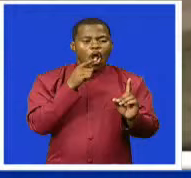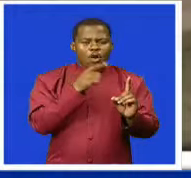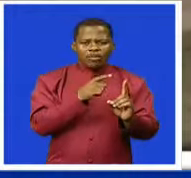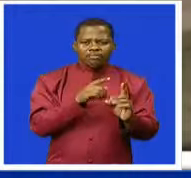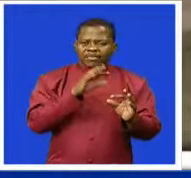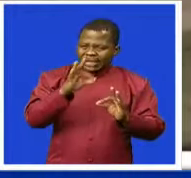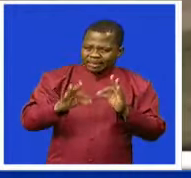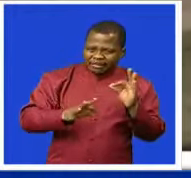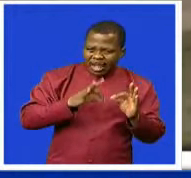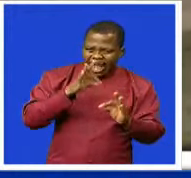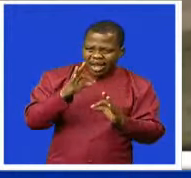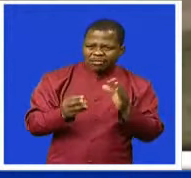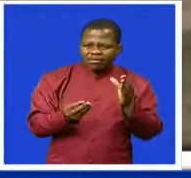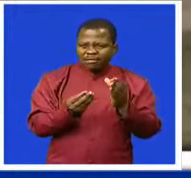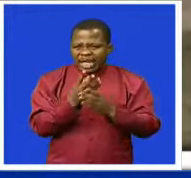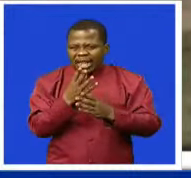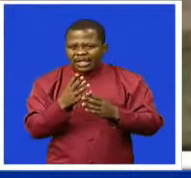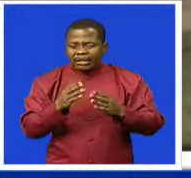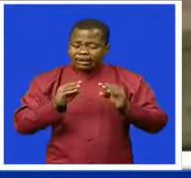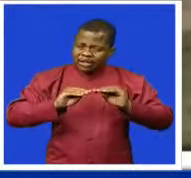ngacala kufundisa mhla ka